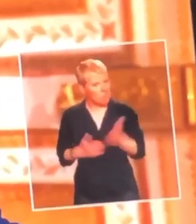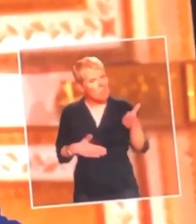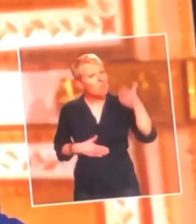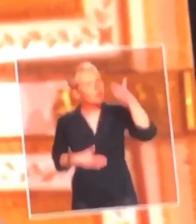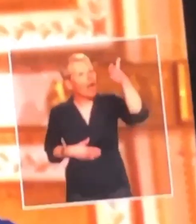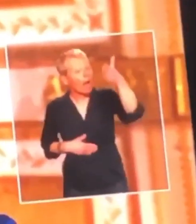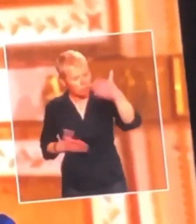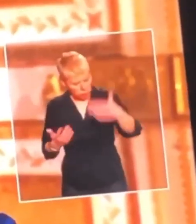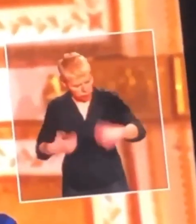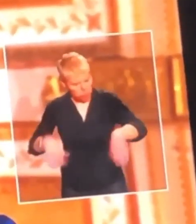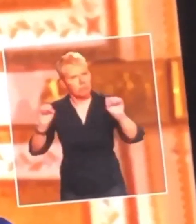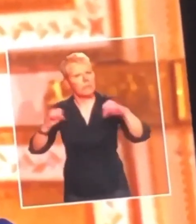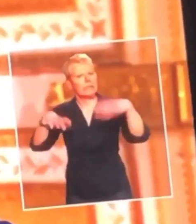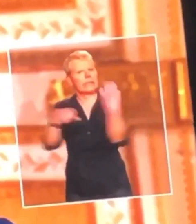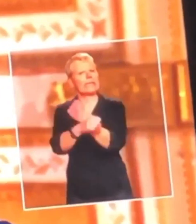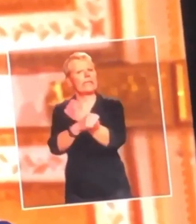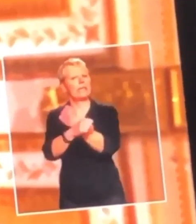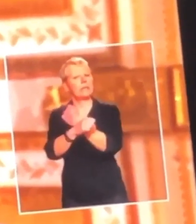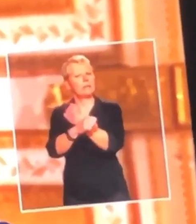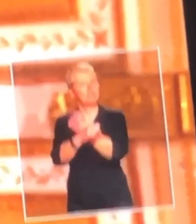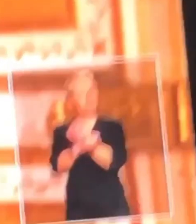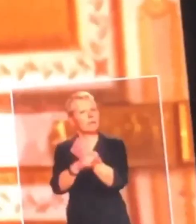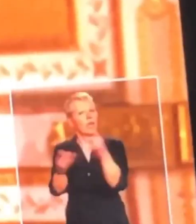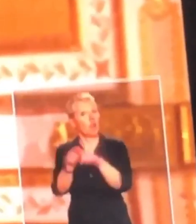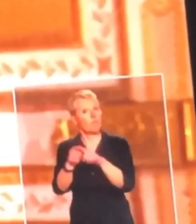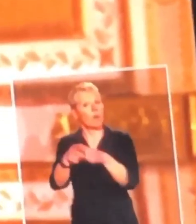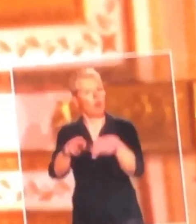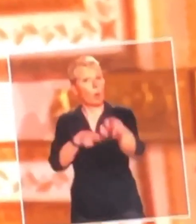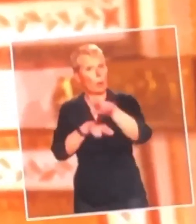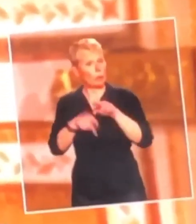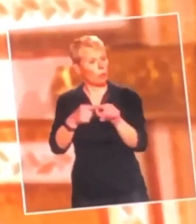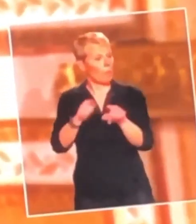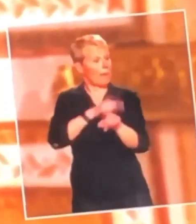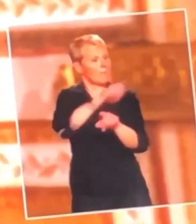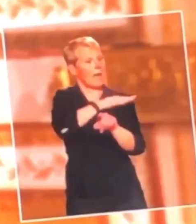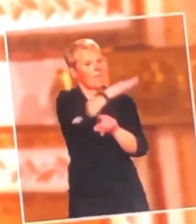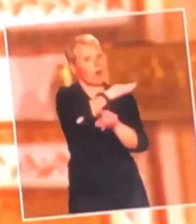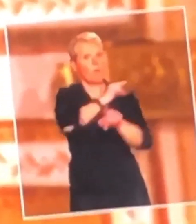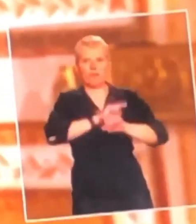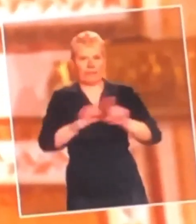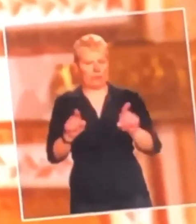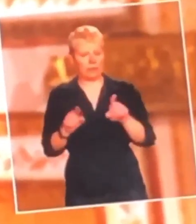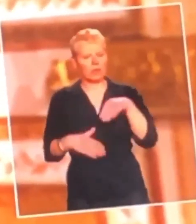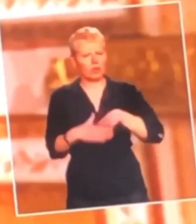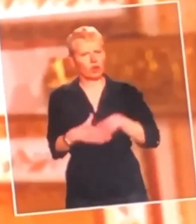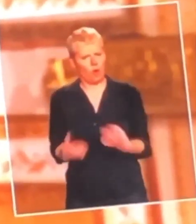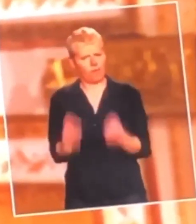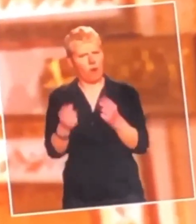l'entraque. Y'a comme un goût de foulec, foulec chez les mots, comme un goût de boulette, boulette sur les ondes.